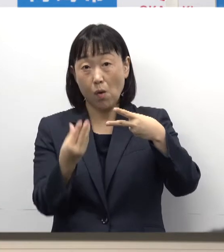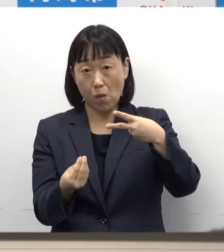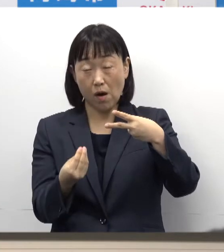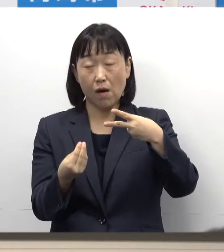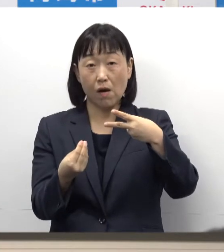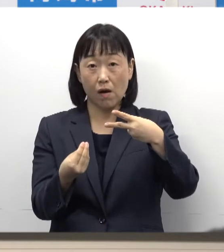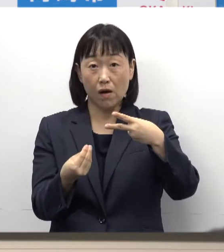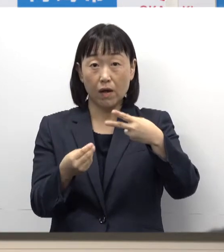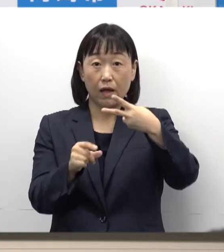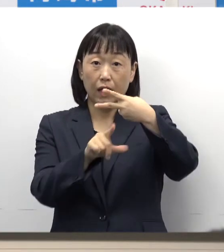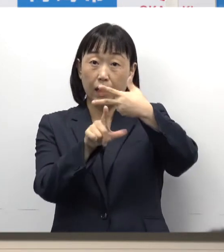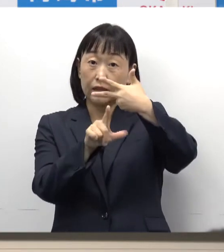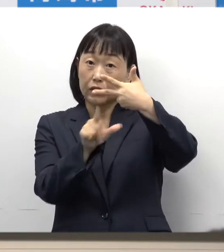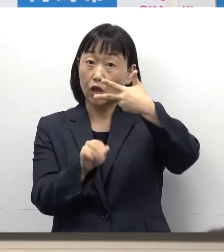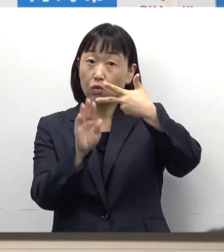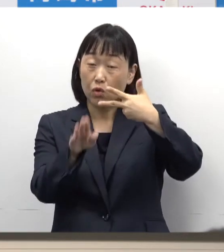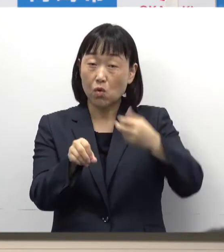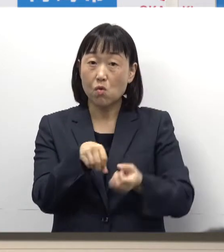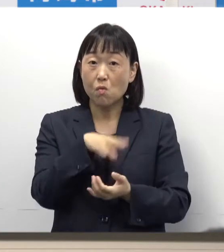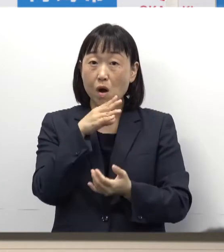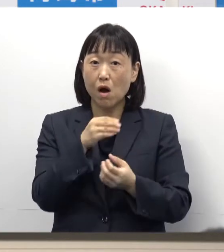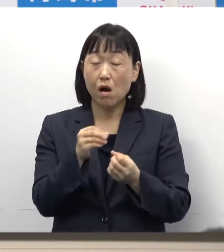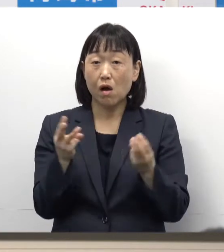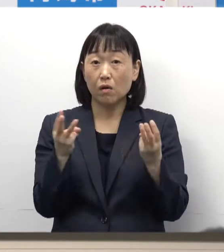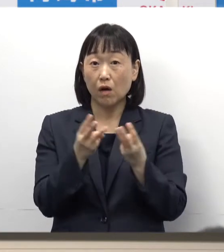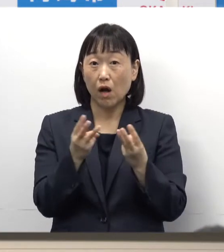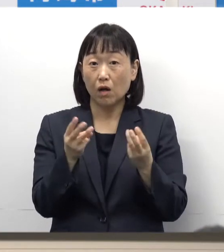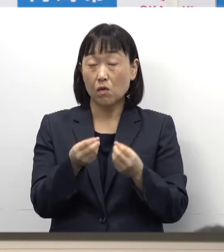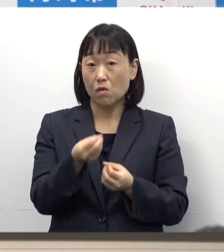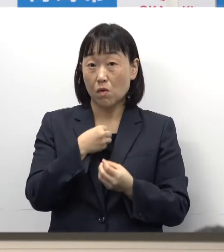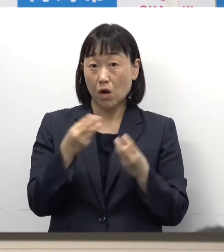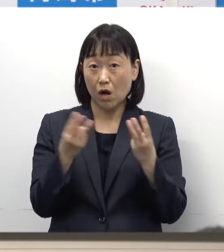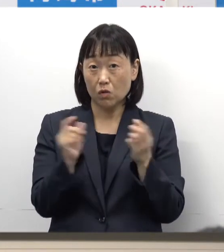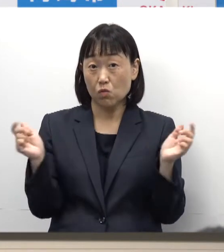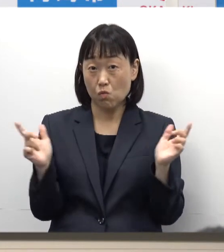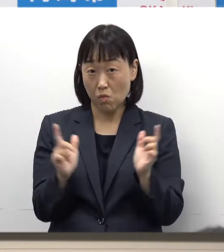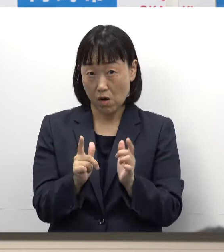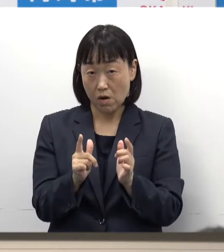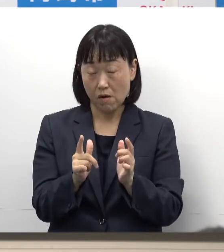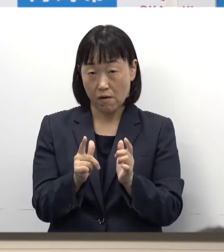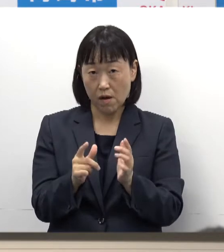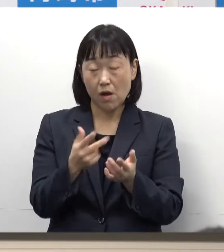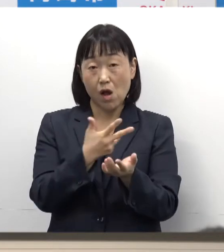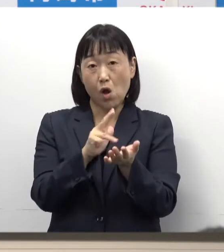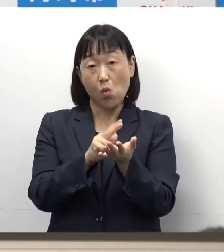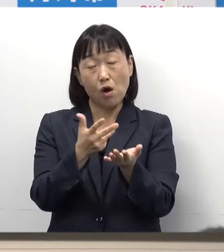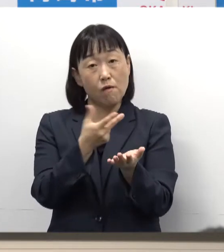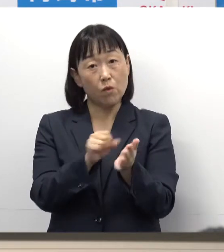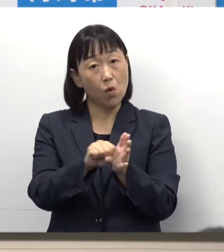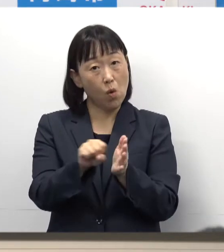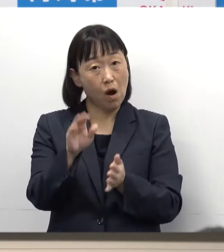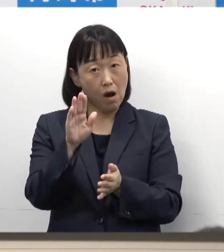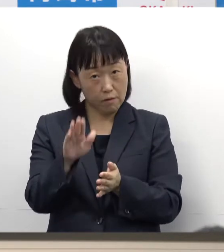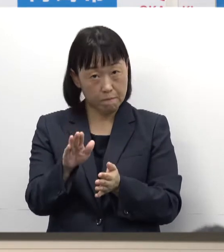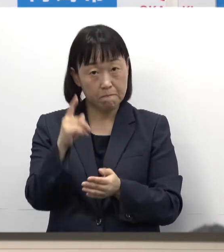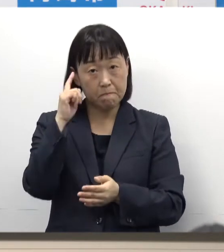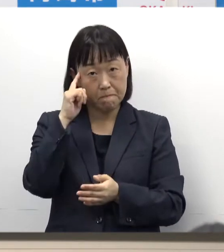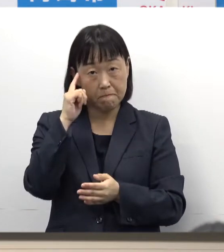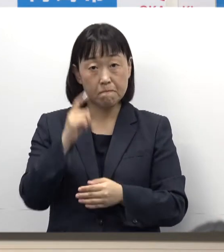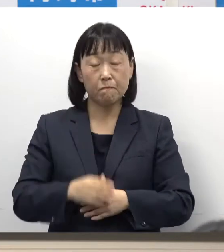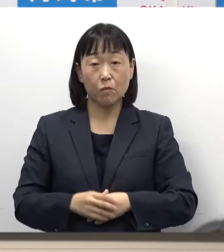終え7月以降は高齢者の発症者が減少傾向となっており一定の効果が出始めたと感じております